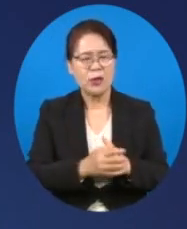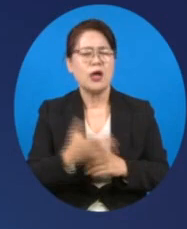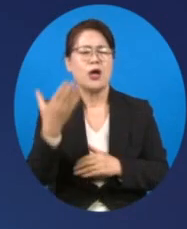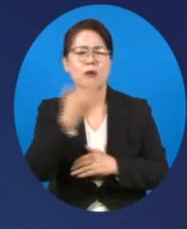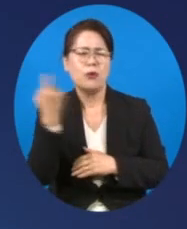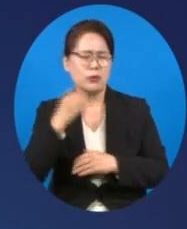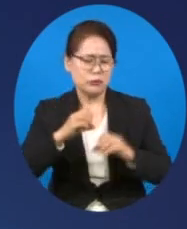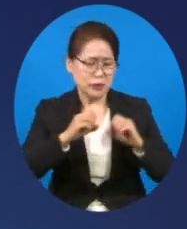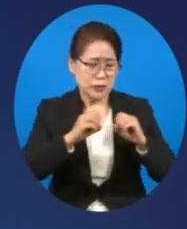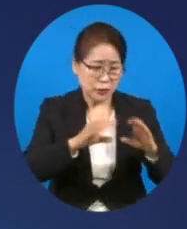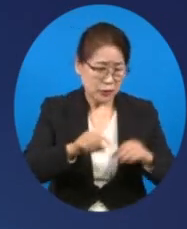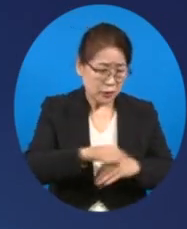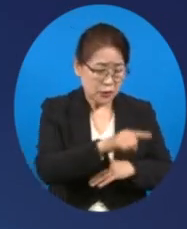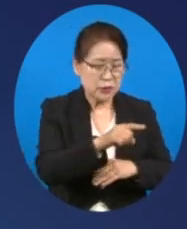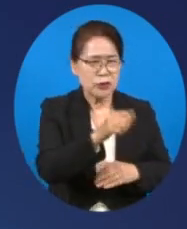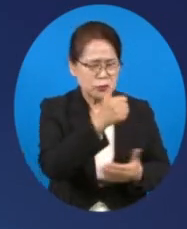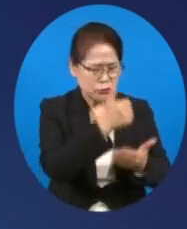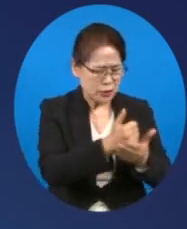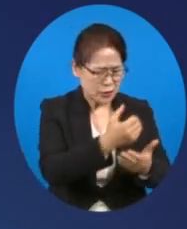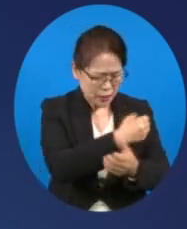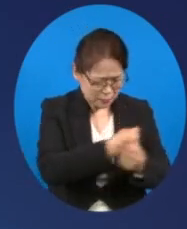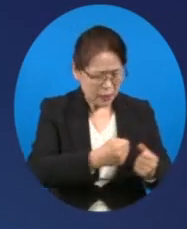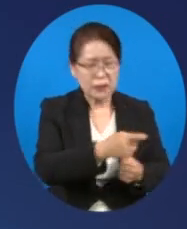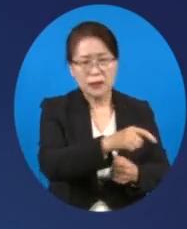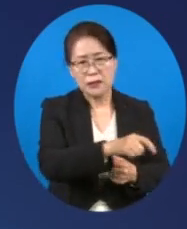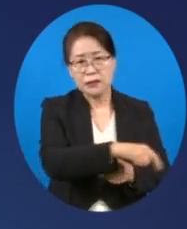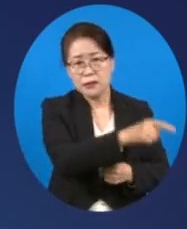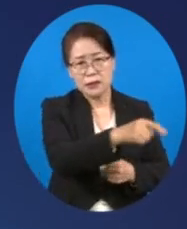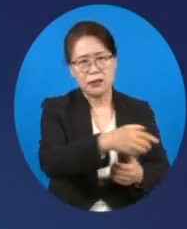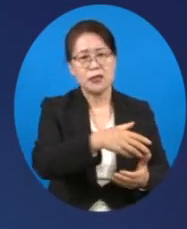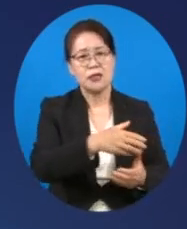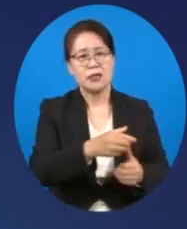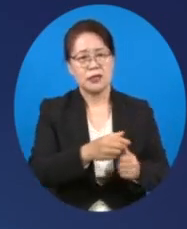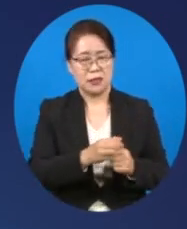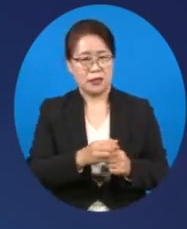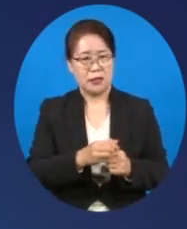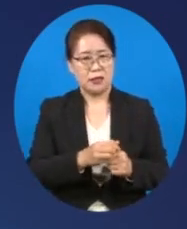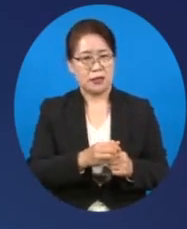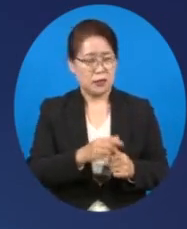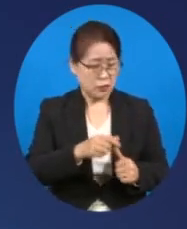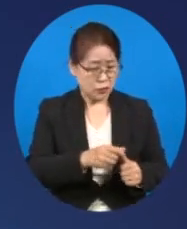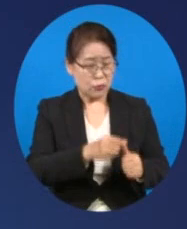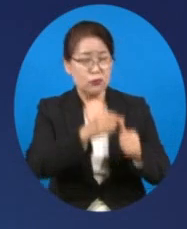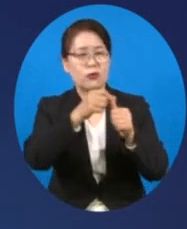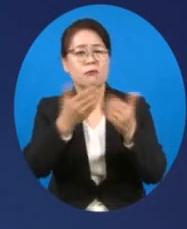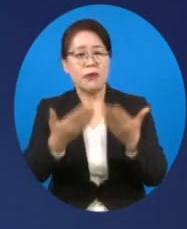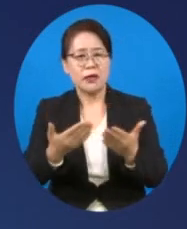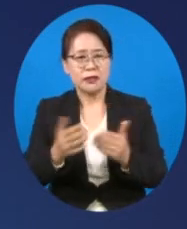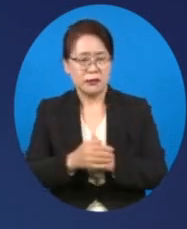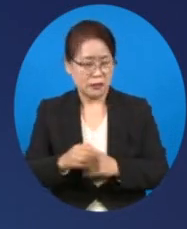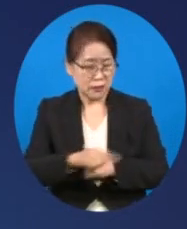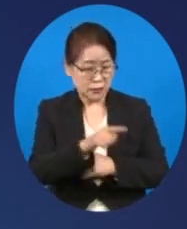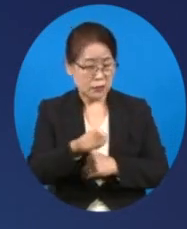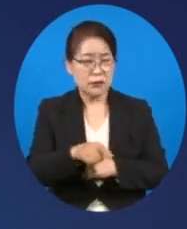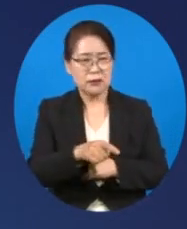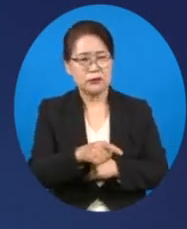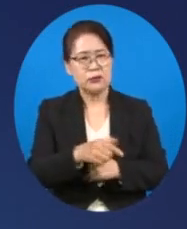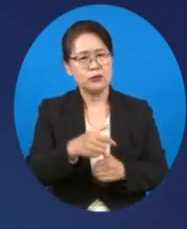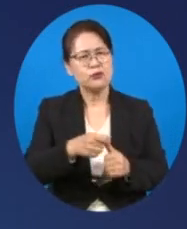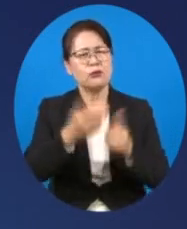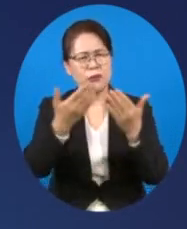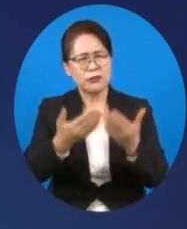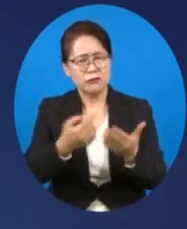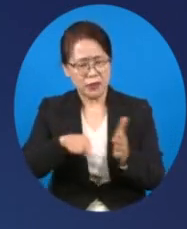복음을 전해서 제 사함을 얻도록 하기 위해서입니다 죄 가운데 있는 그 영혼을 구원하기 위해서 주님이 우리를